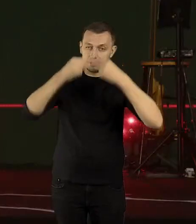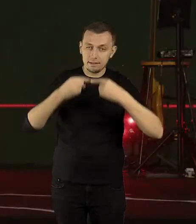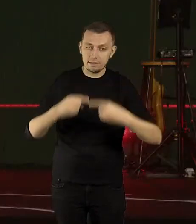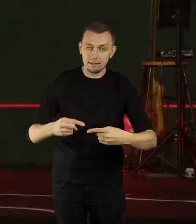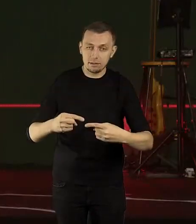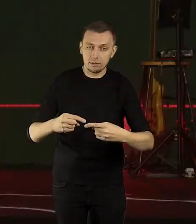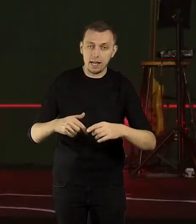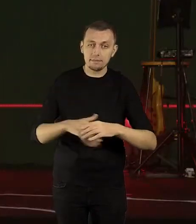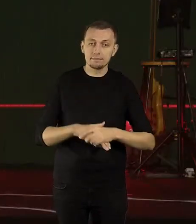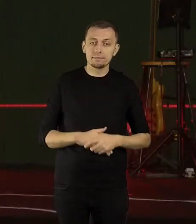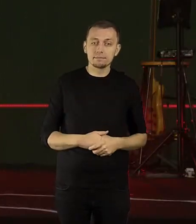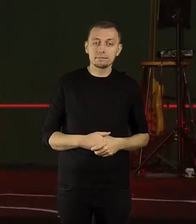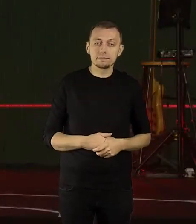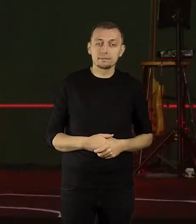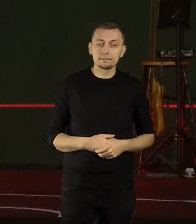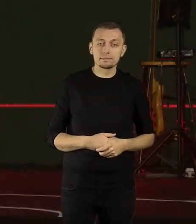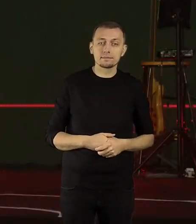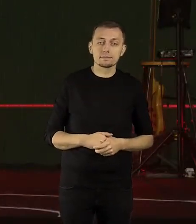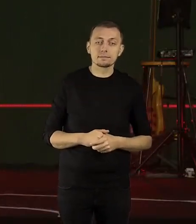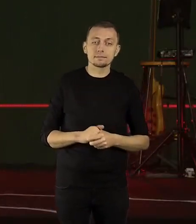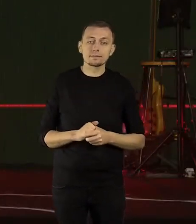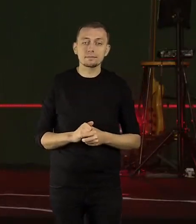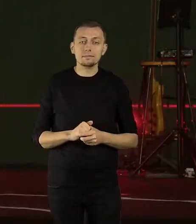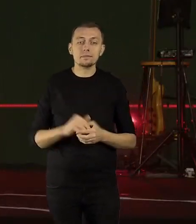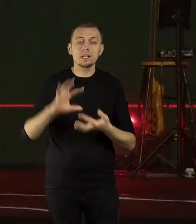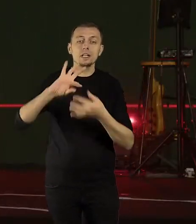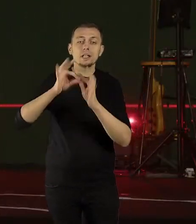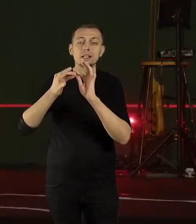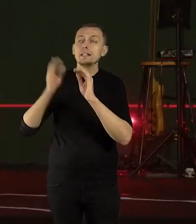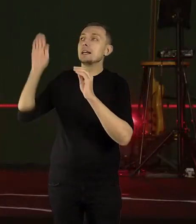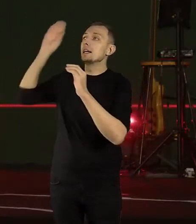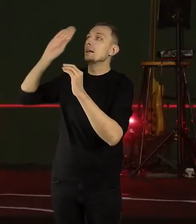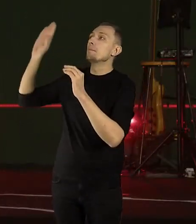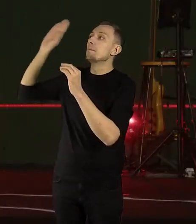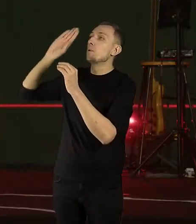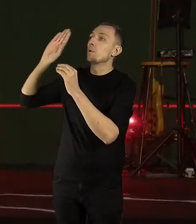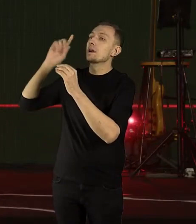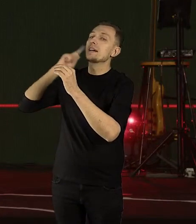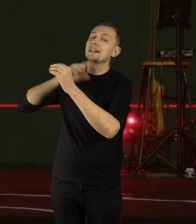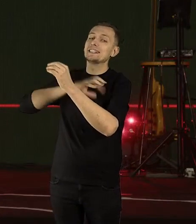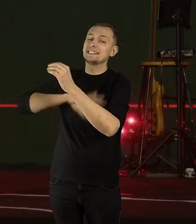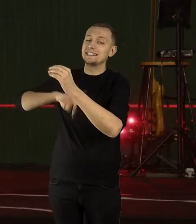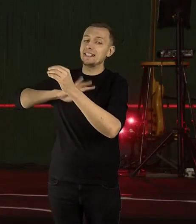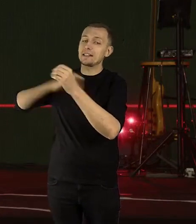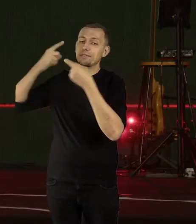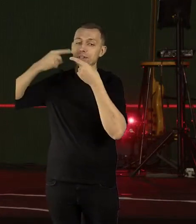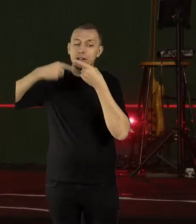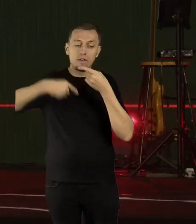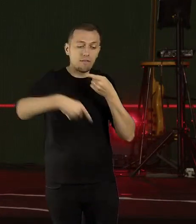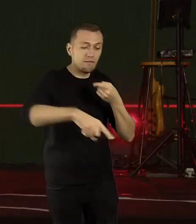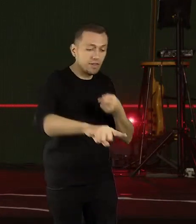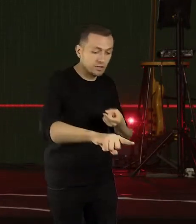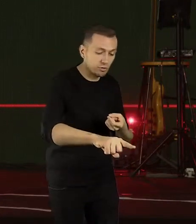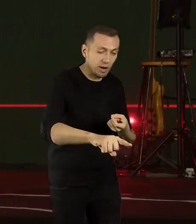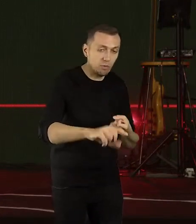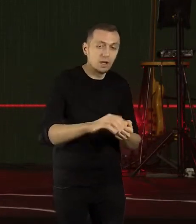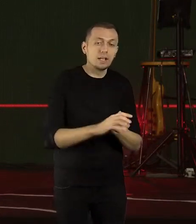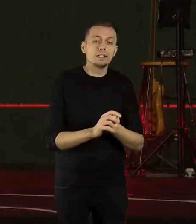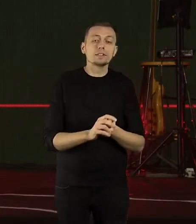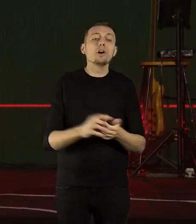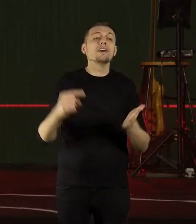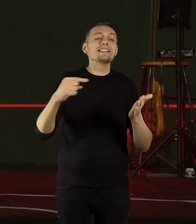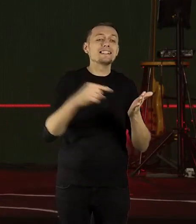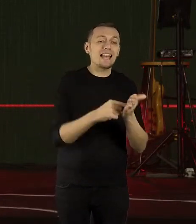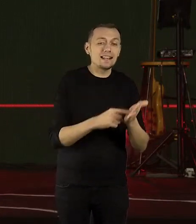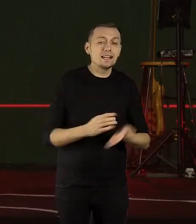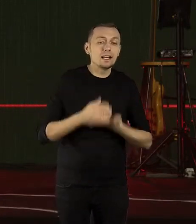Kiedy Bóg posłał swego Syna, celowo staje po stronie zapomnianych. I wiecie, to samo Bóg robi dzisiaj.